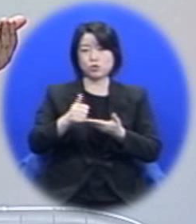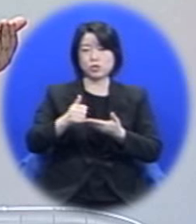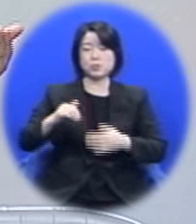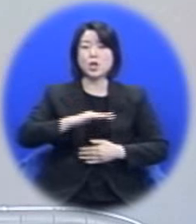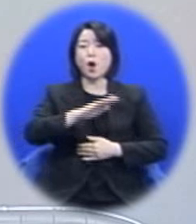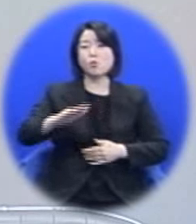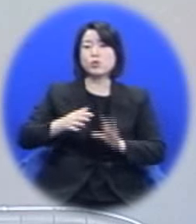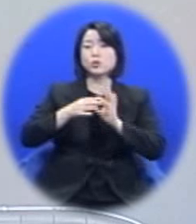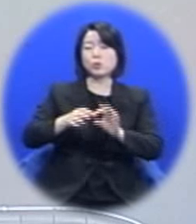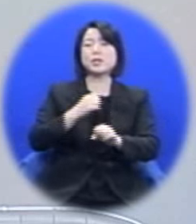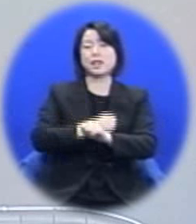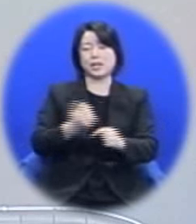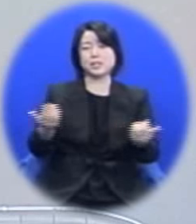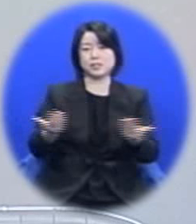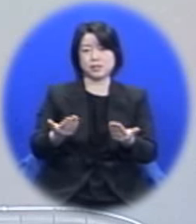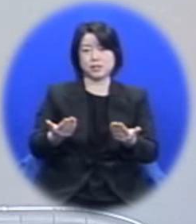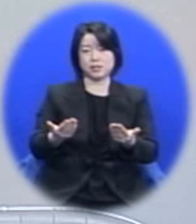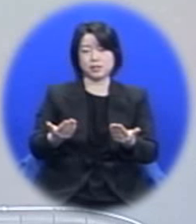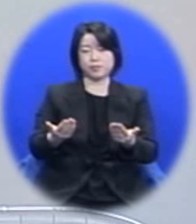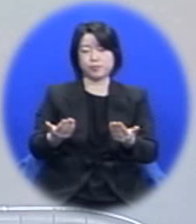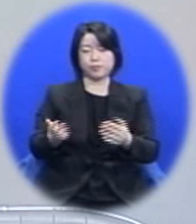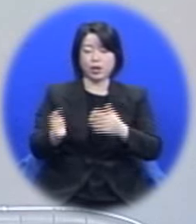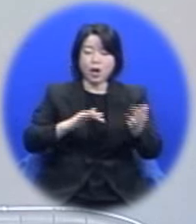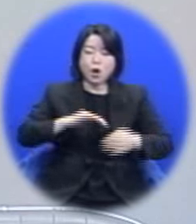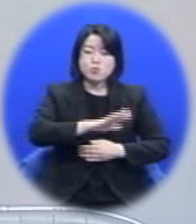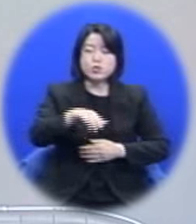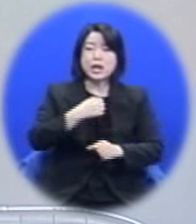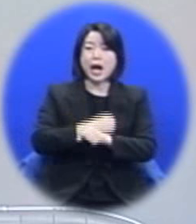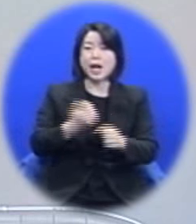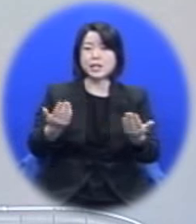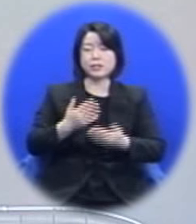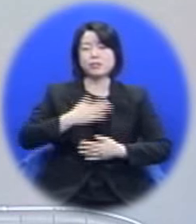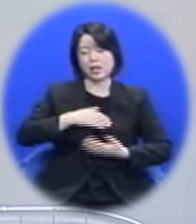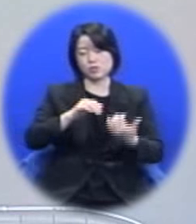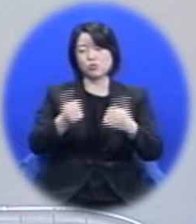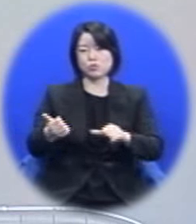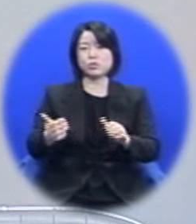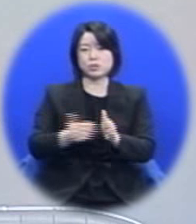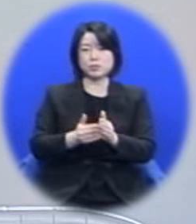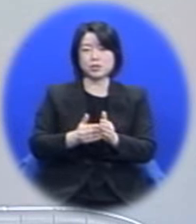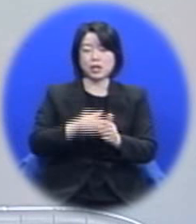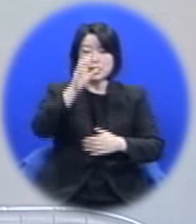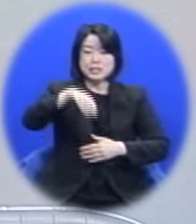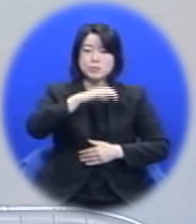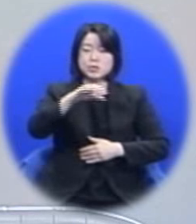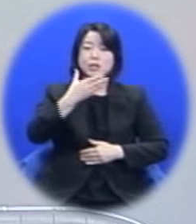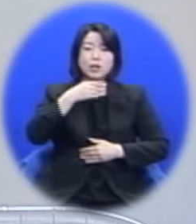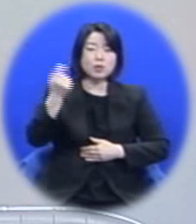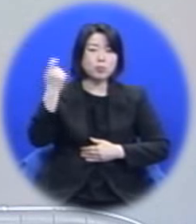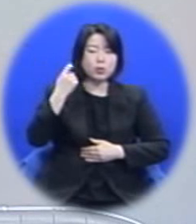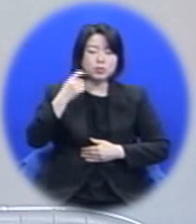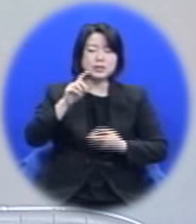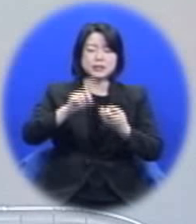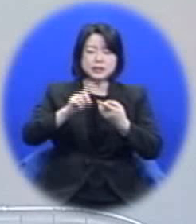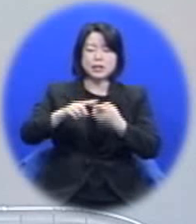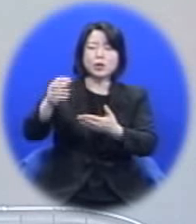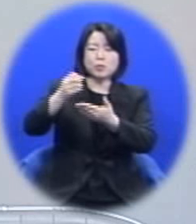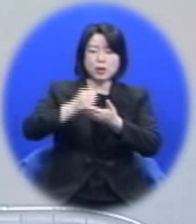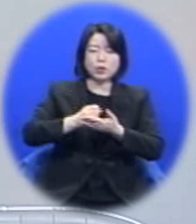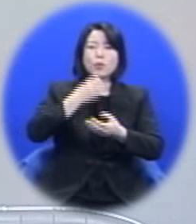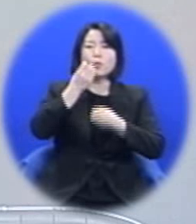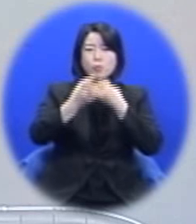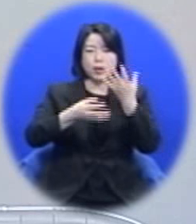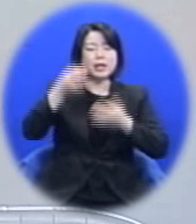거죠. 우리가 할 수 있는 일은 나는 죽었습니다. 십자가의 복음을 그냥 받아들이는, 인정하는 거예요. 고백하는